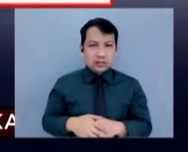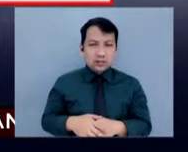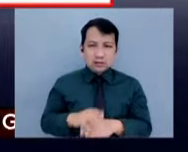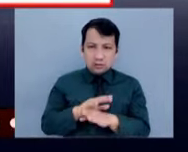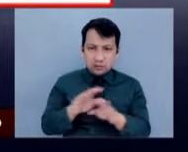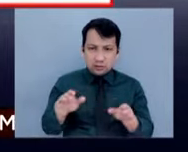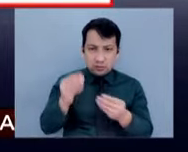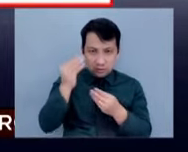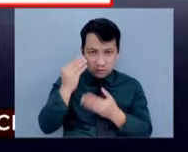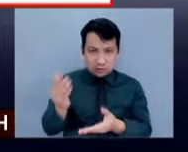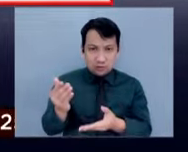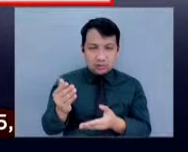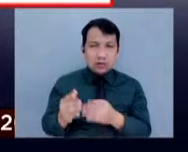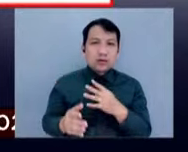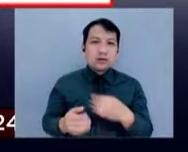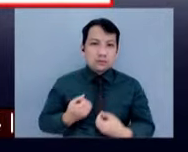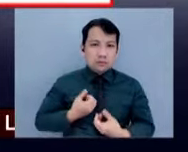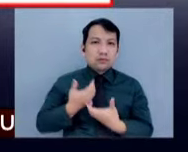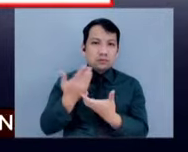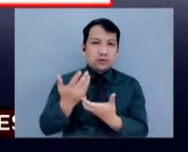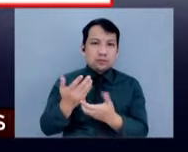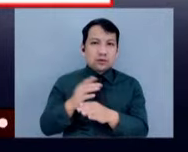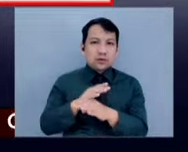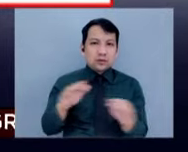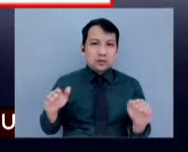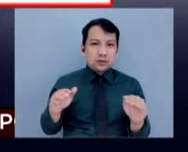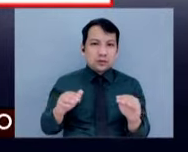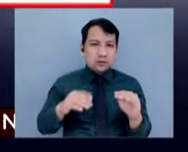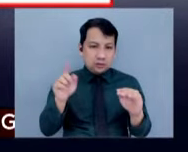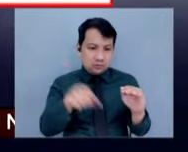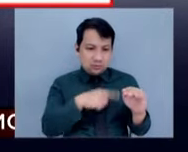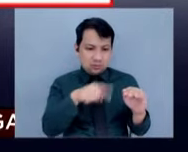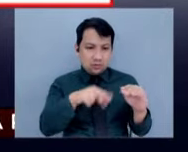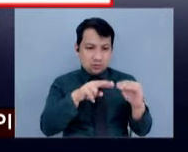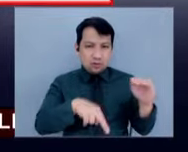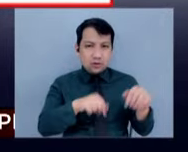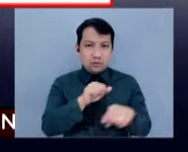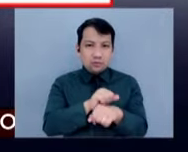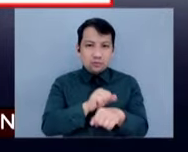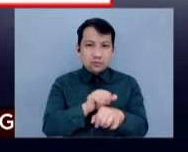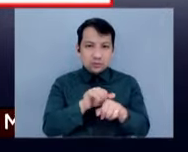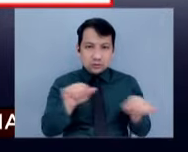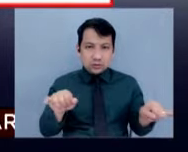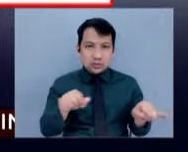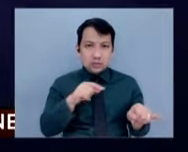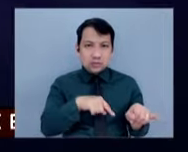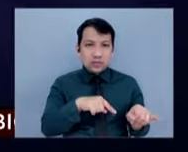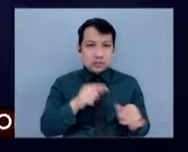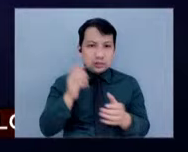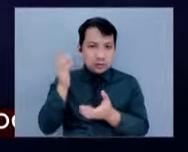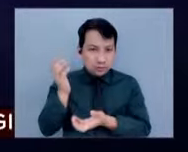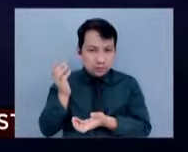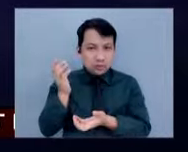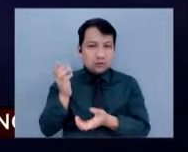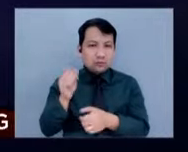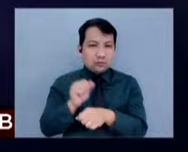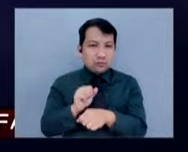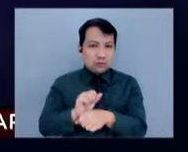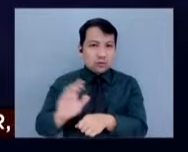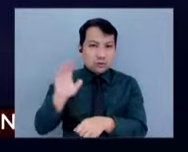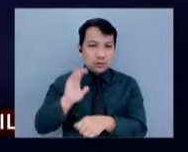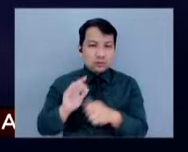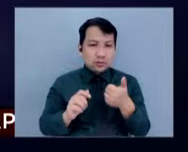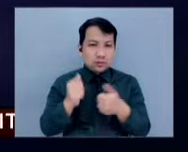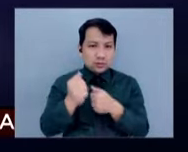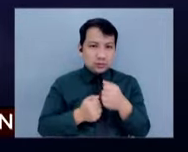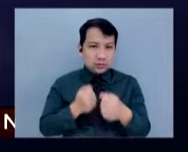niyang magsalita na hindi tamang maliitin ang mga manggagawa gaya ng isang kargador. 10 years nang magjowa sina Kim at